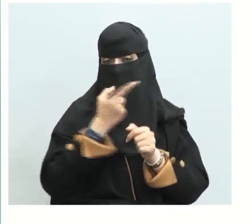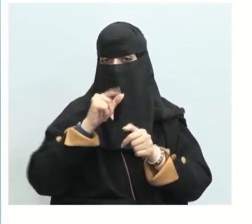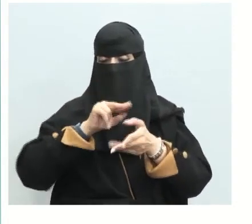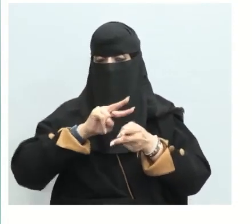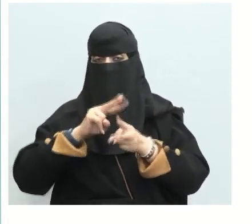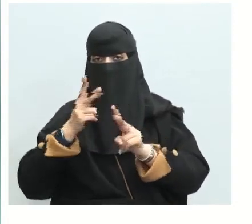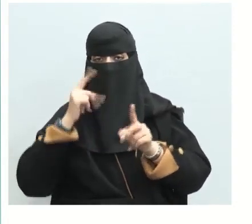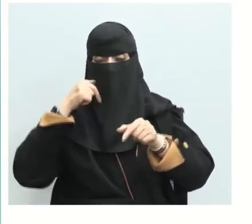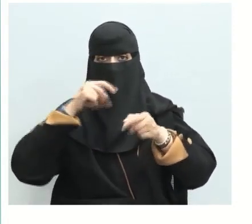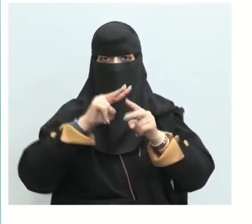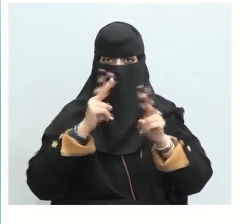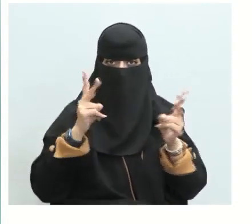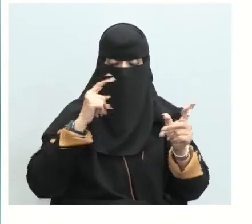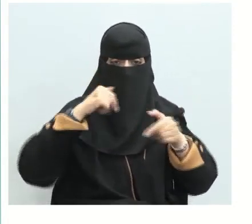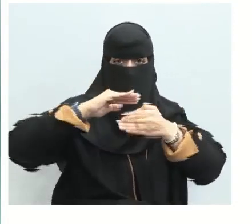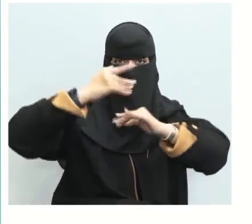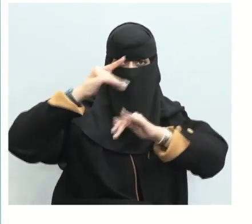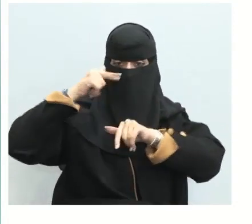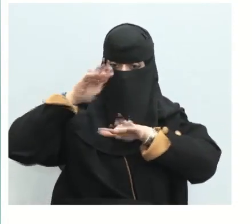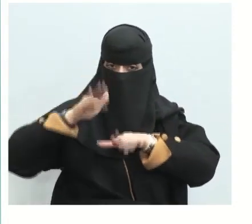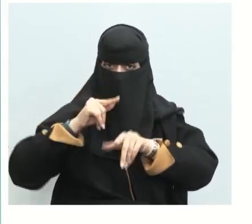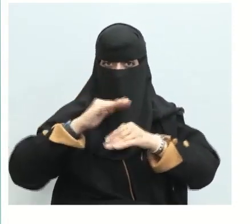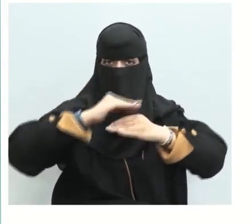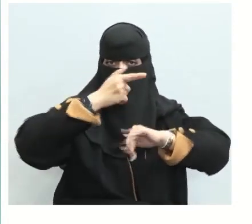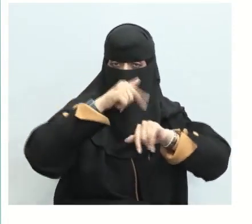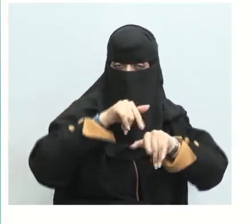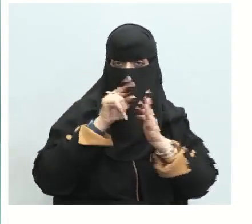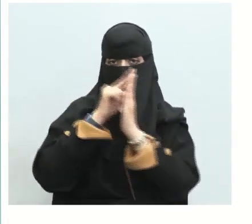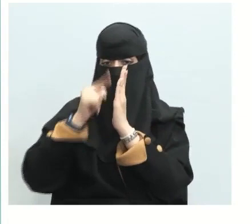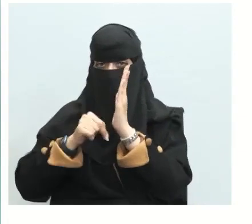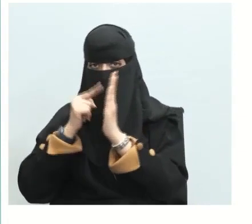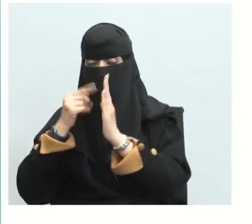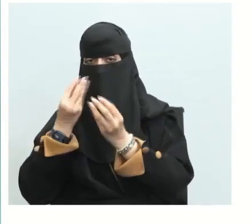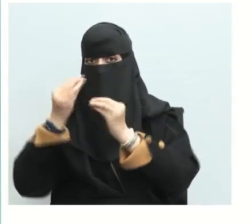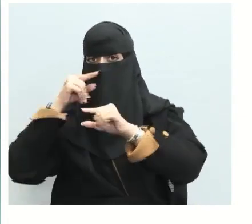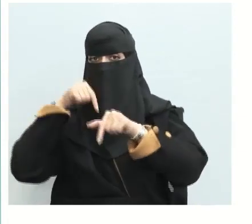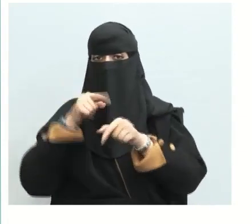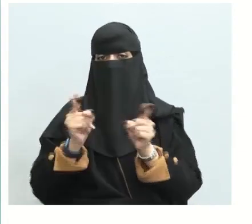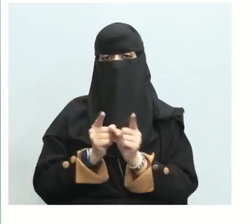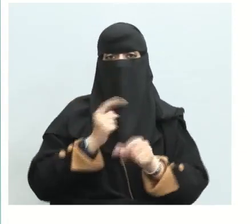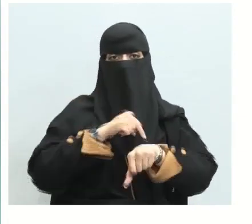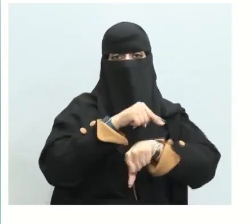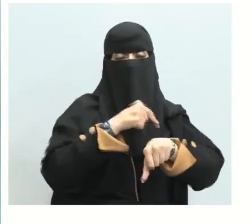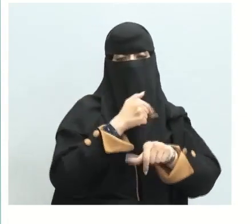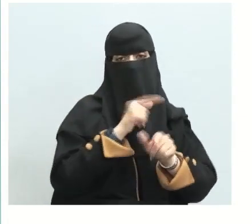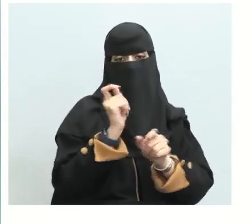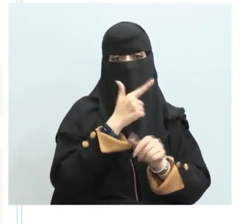الخدمات والمنتجات على الموقع، فبالتالي يقضي المستخدم مزيد من الوقت أثناء زيارة الموقع.